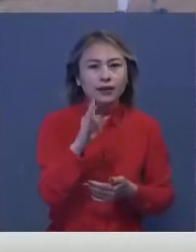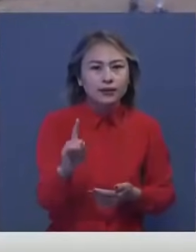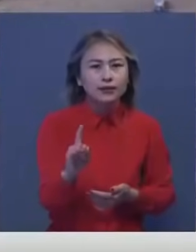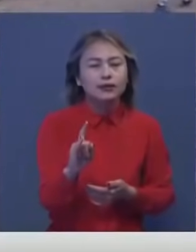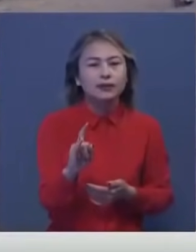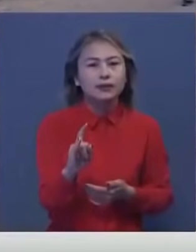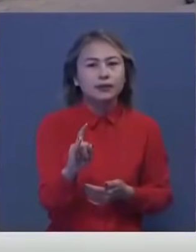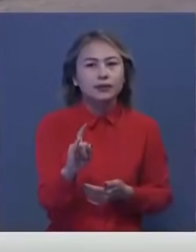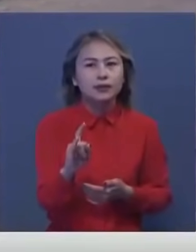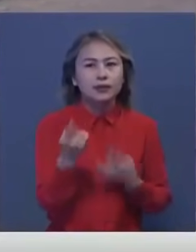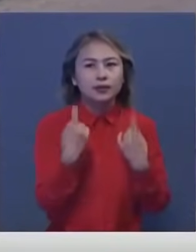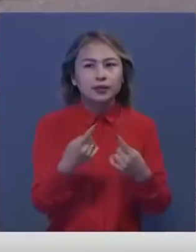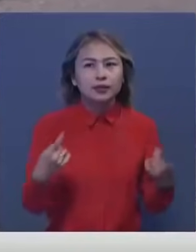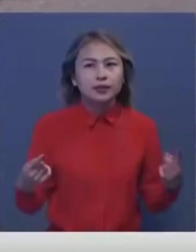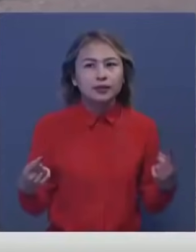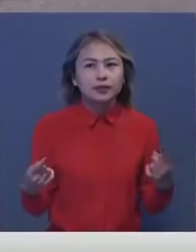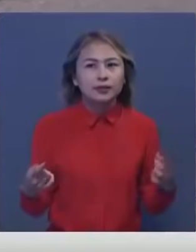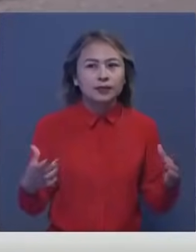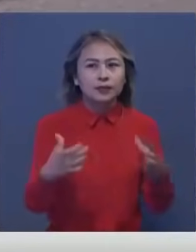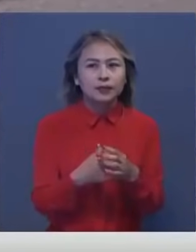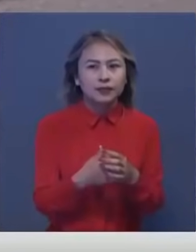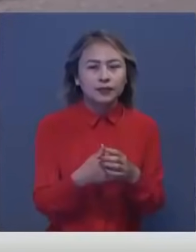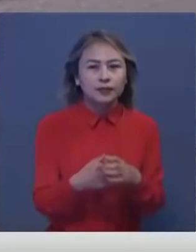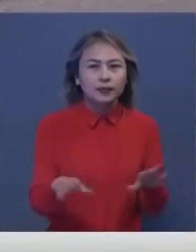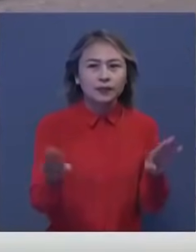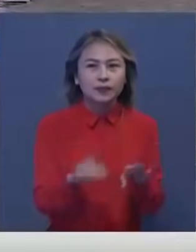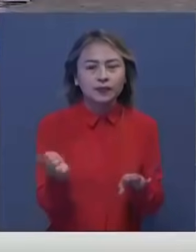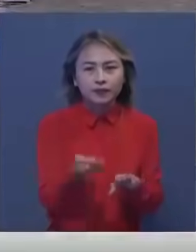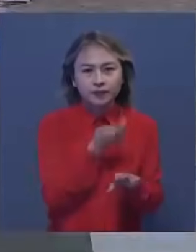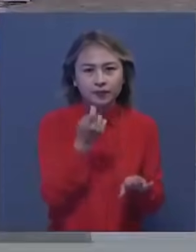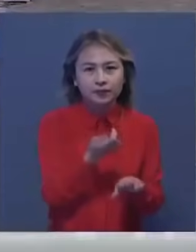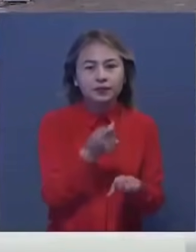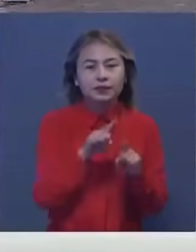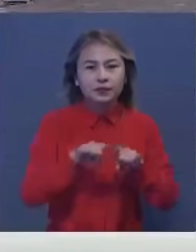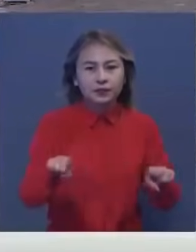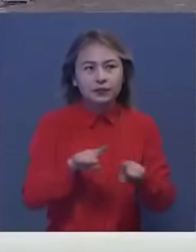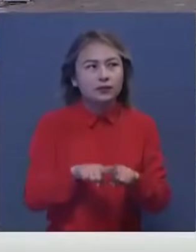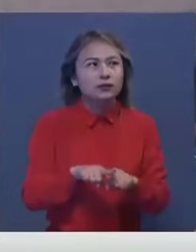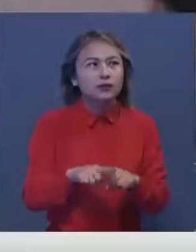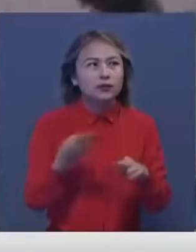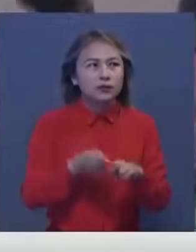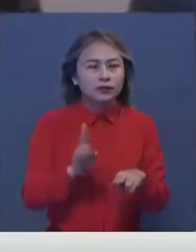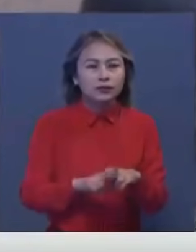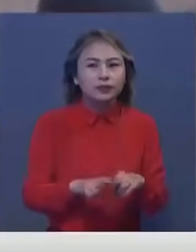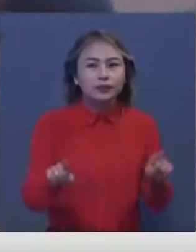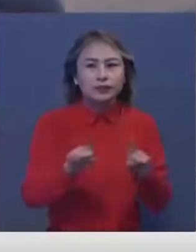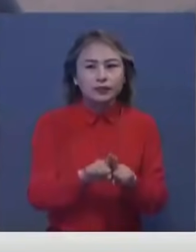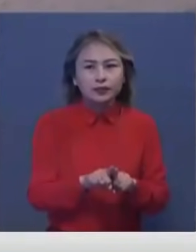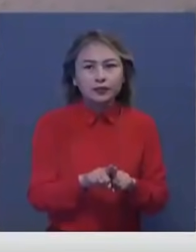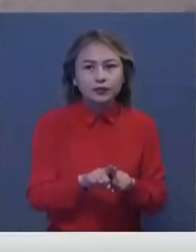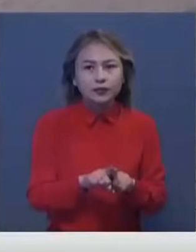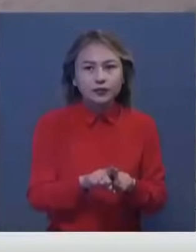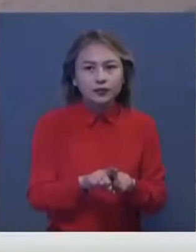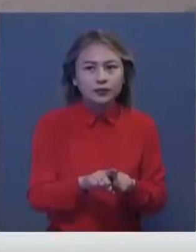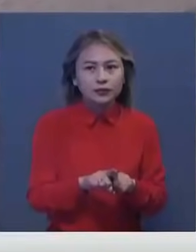Қазанғаптың мысалға жырларымызды тыңдайтын көрермендердің саны әлі де аздау, бірақ біз насихаттау керекпіз. Сол себептен де халыққа жаз бойына